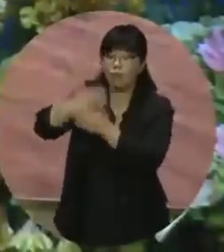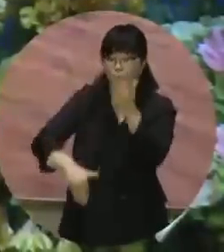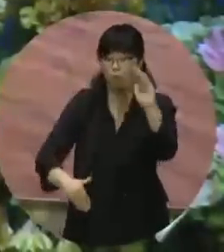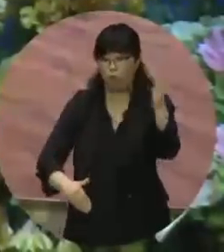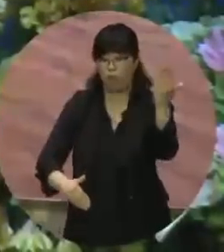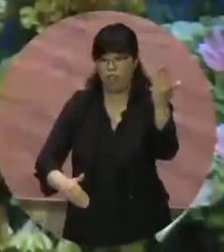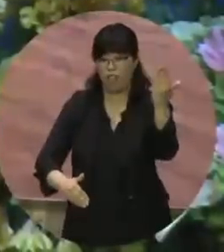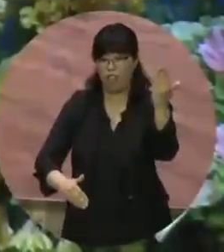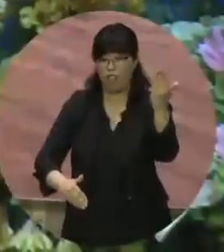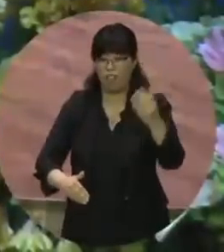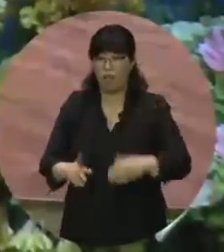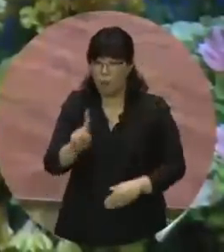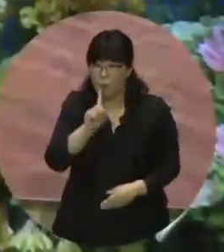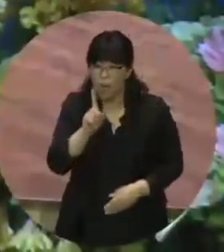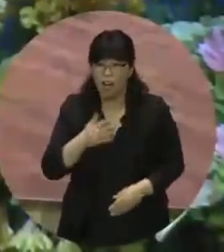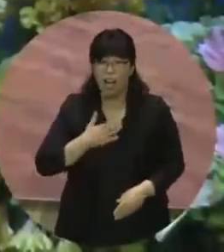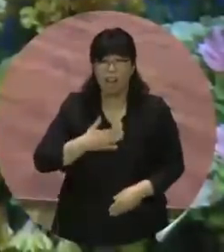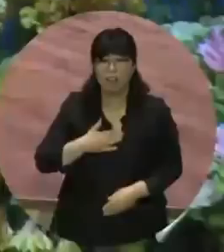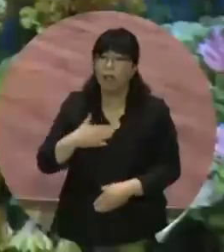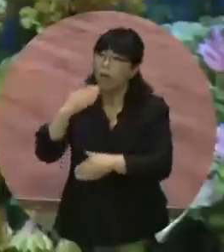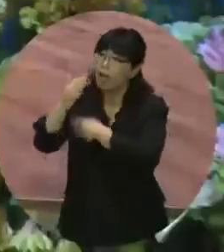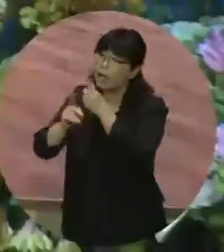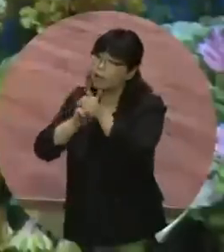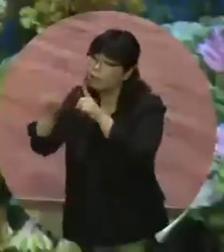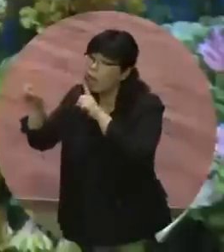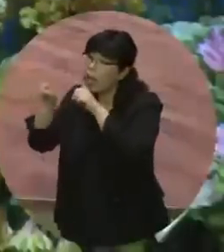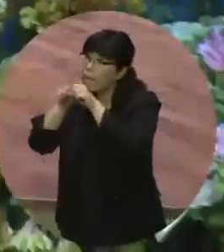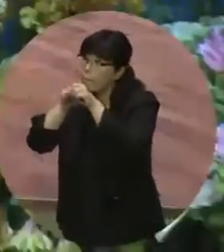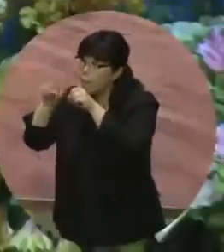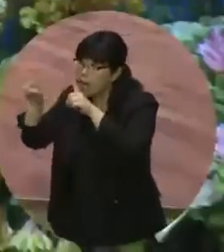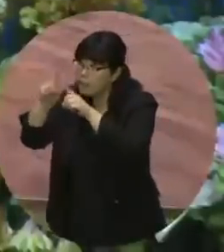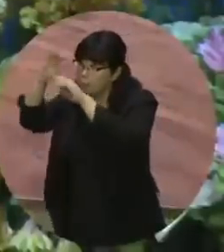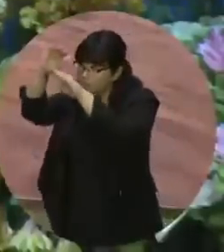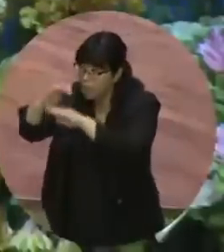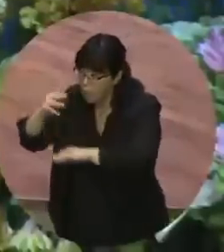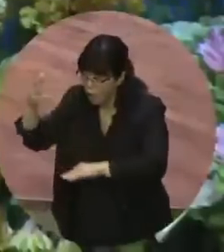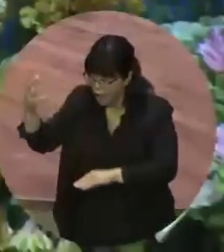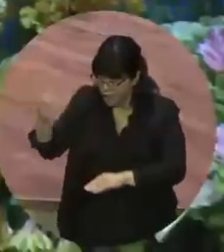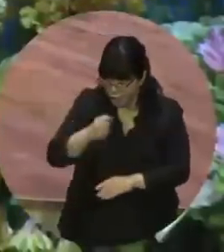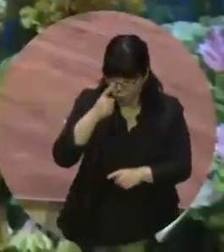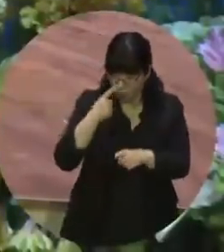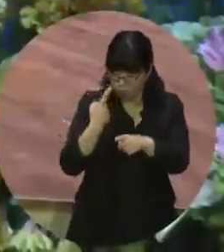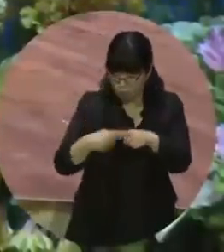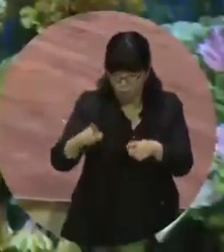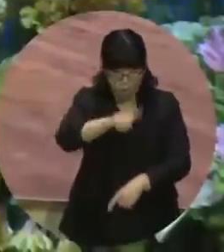하나님의 말씀으로 성리의 검으로 잘라내면 돼요. 다 깎으면 돼요.